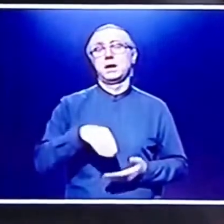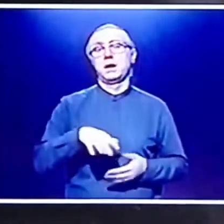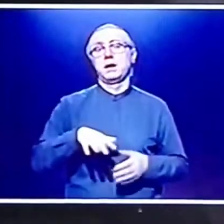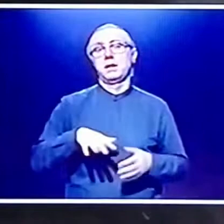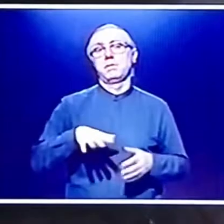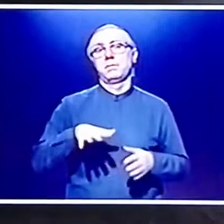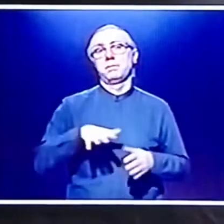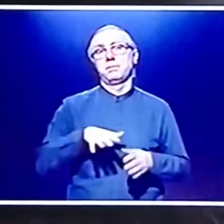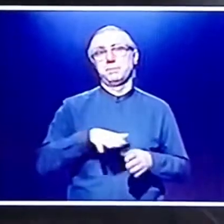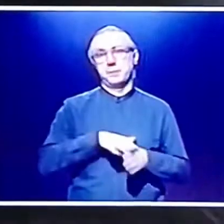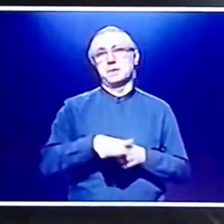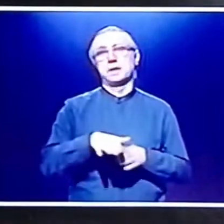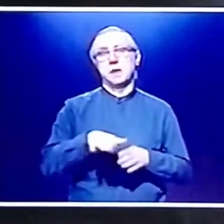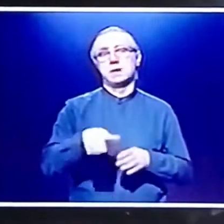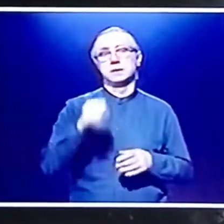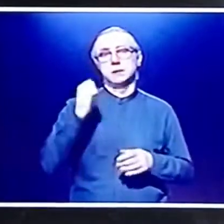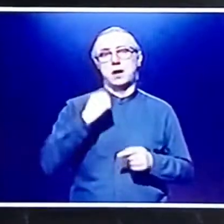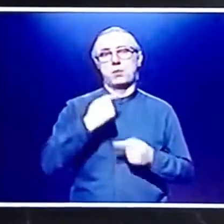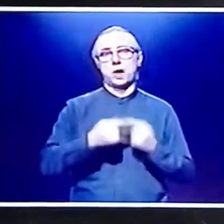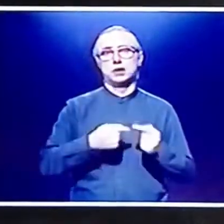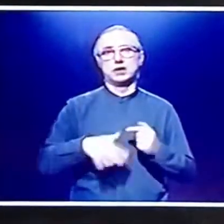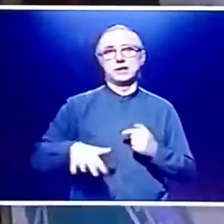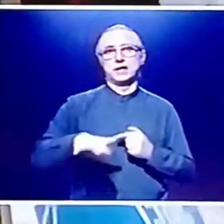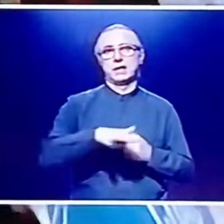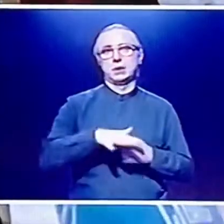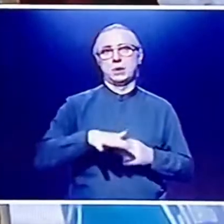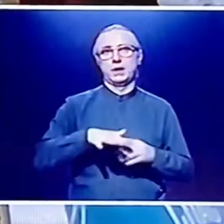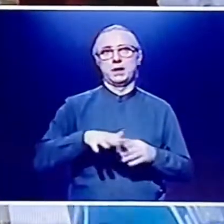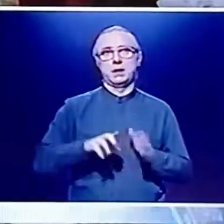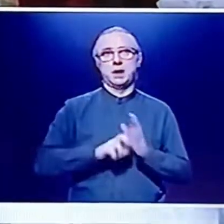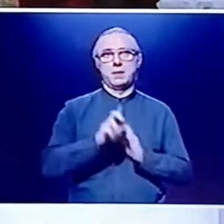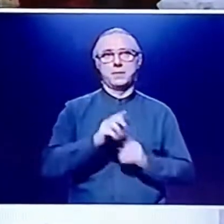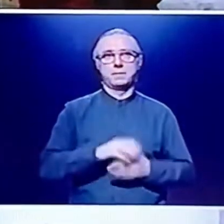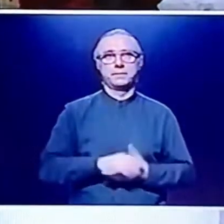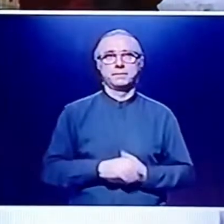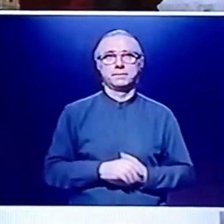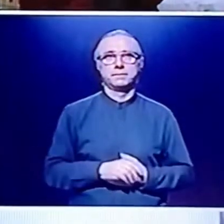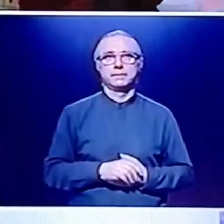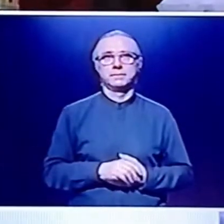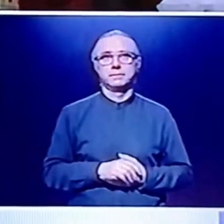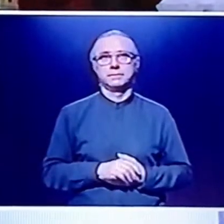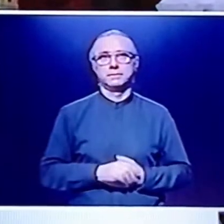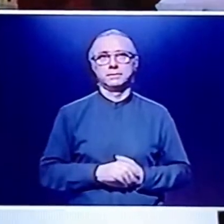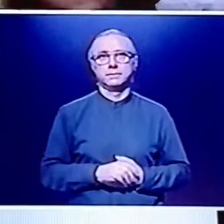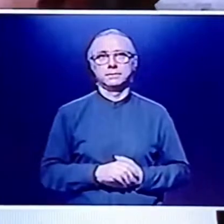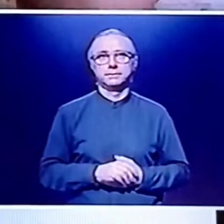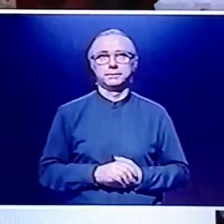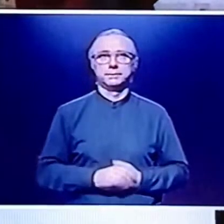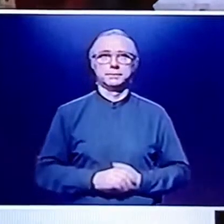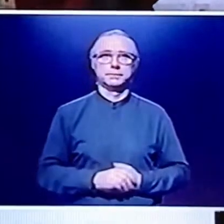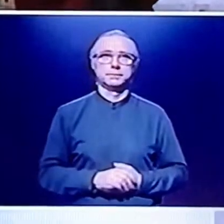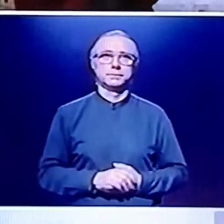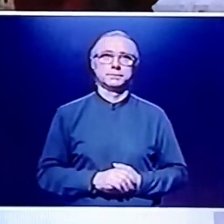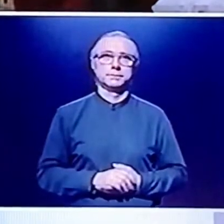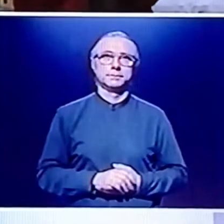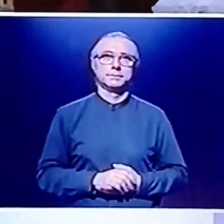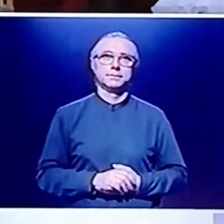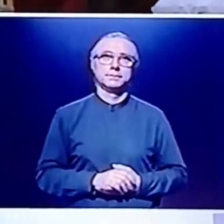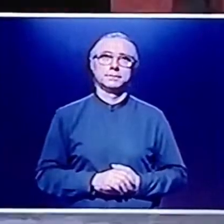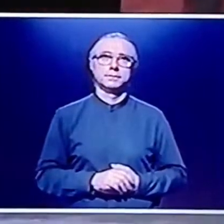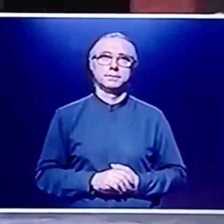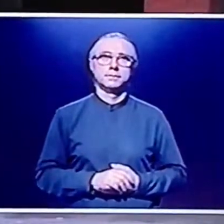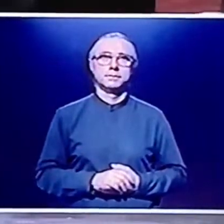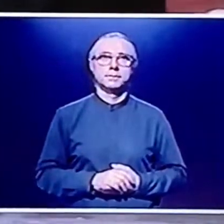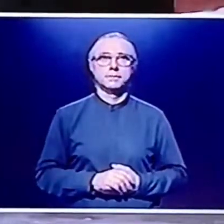территории, была приурочена к этой дате. У нас, да, действительно два входа. Один в часовню, один в храм. Там совершается таинственная церковная жизнь, здесь